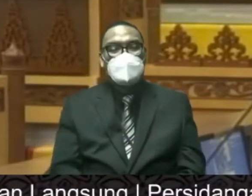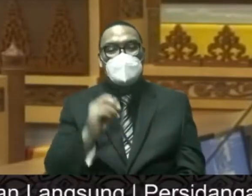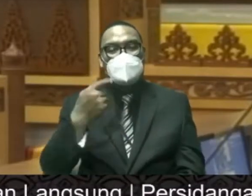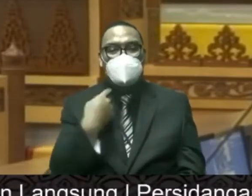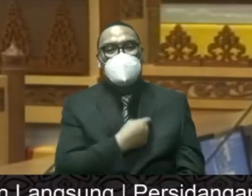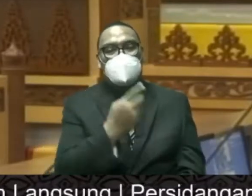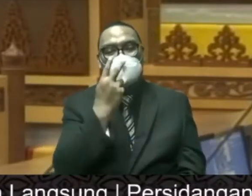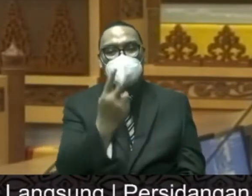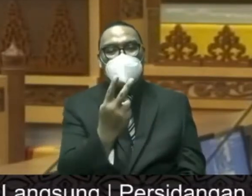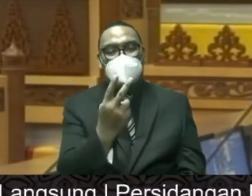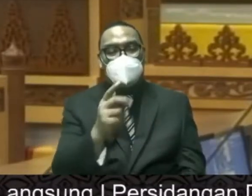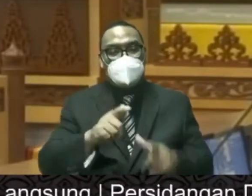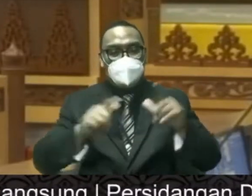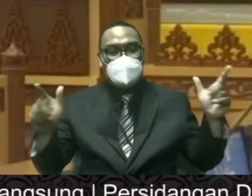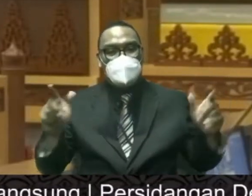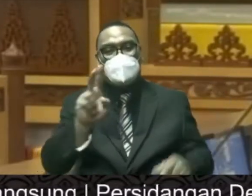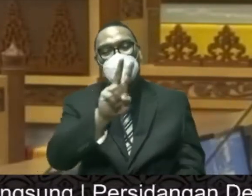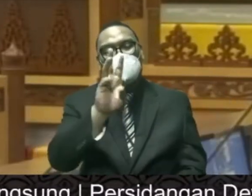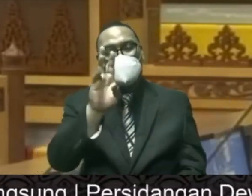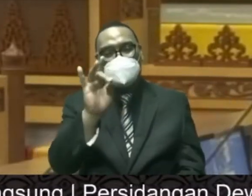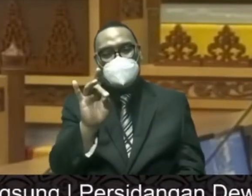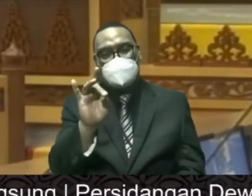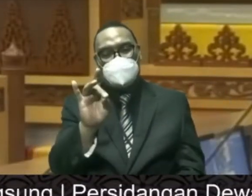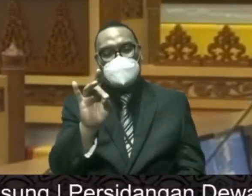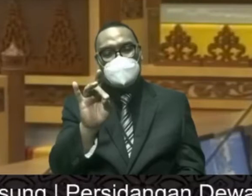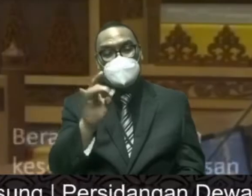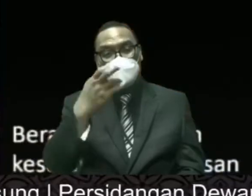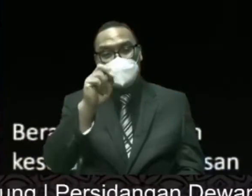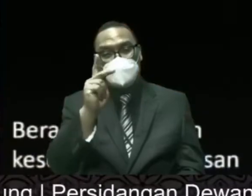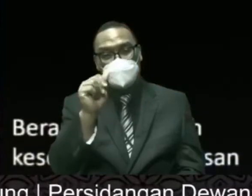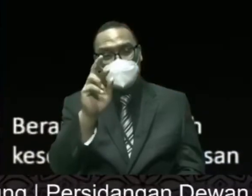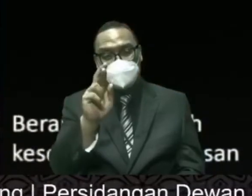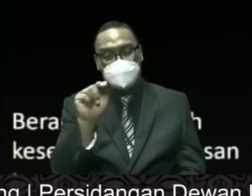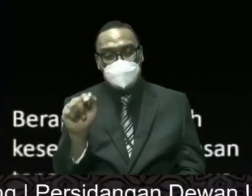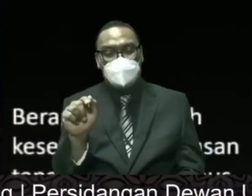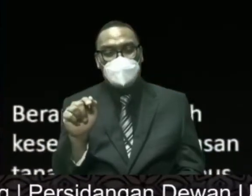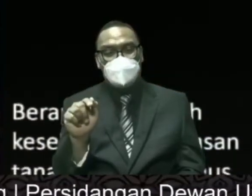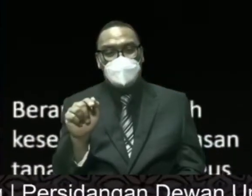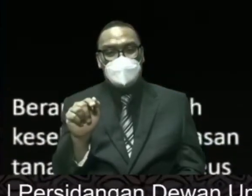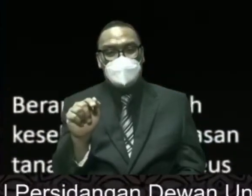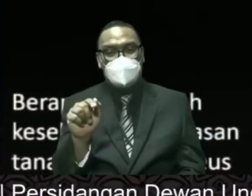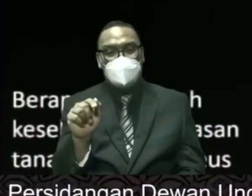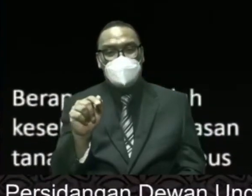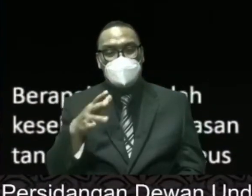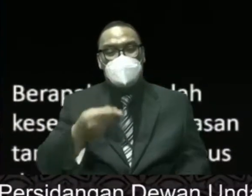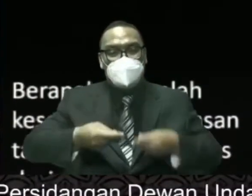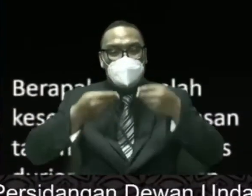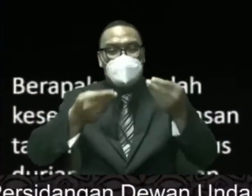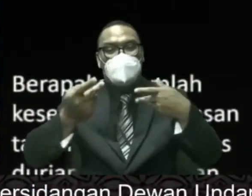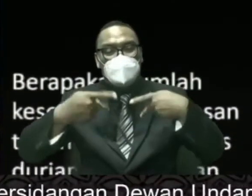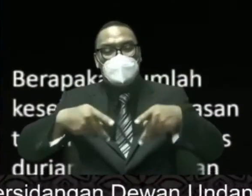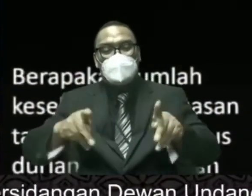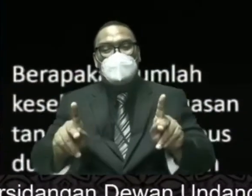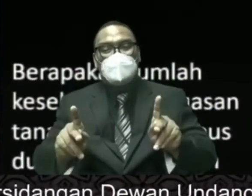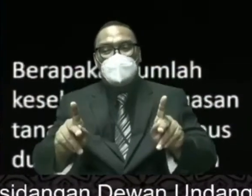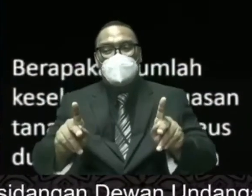dengan keluasan 260 pangolin Dhuha itu telah memberi peluang kepada